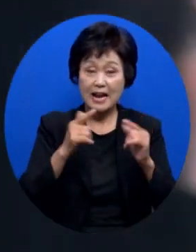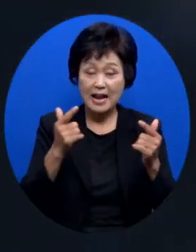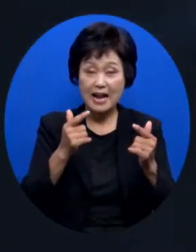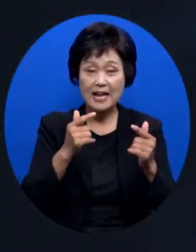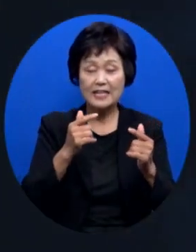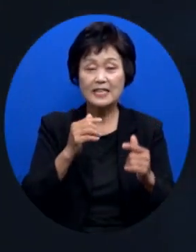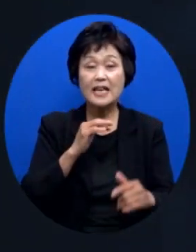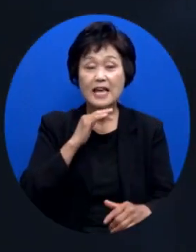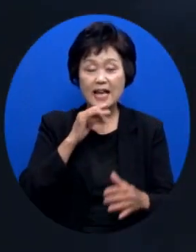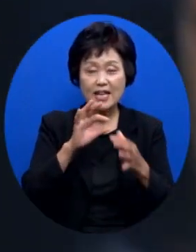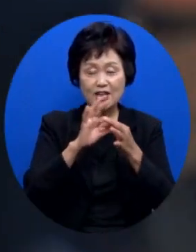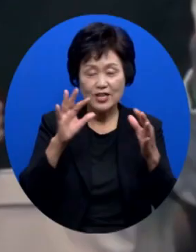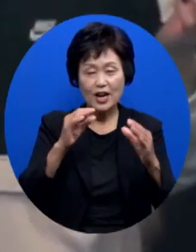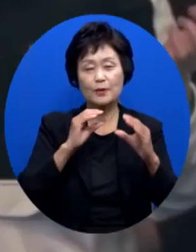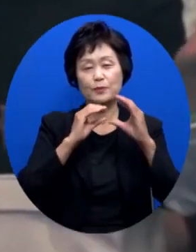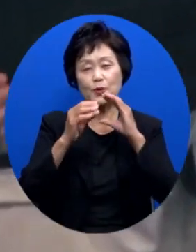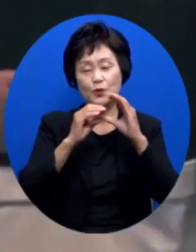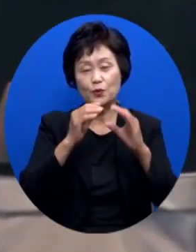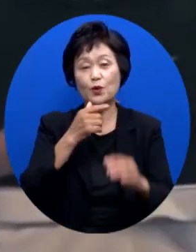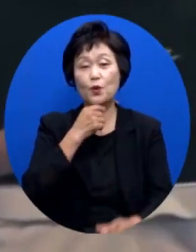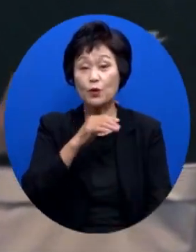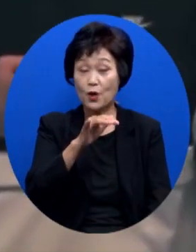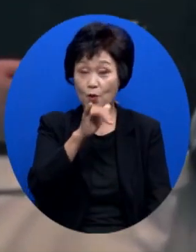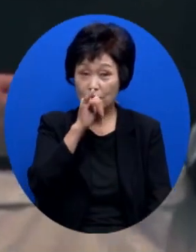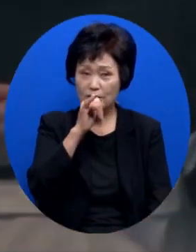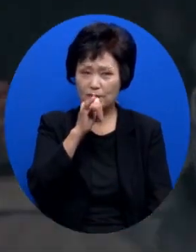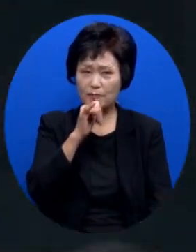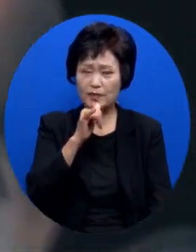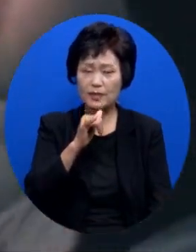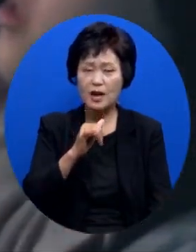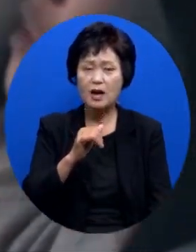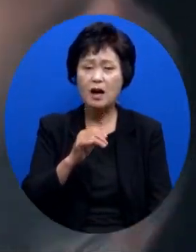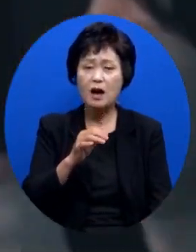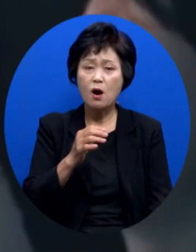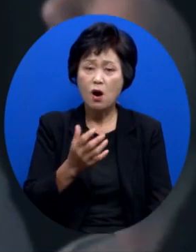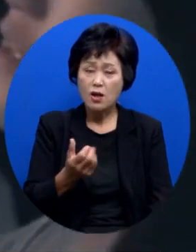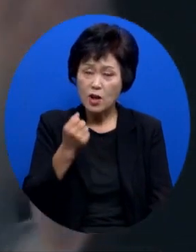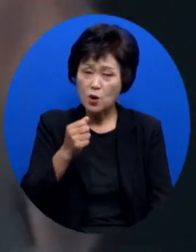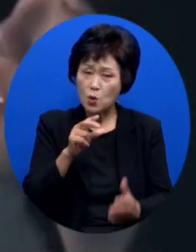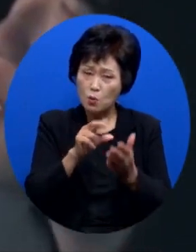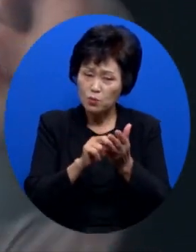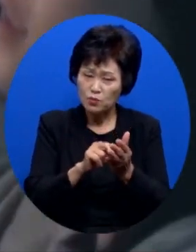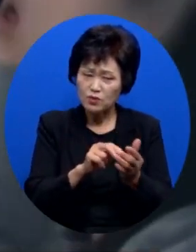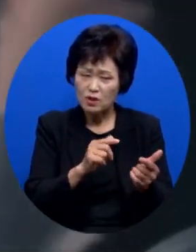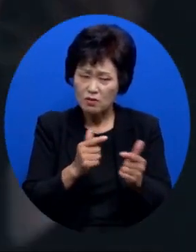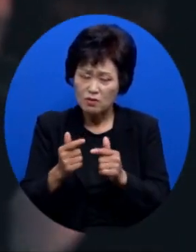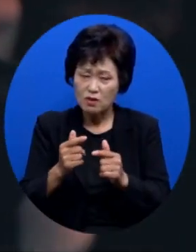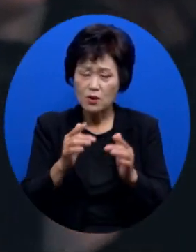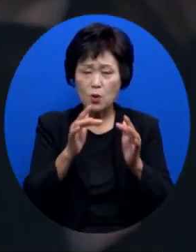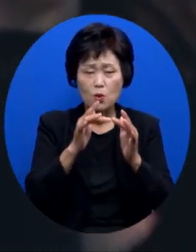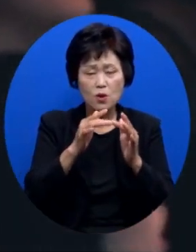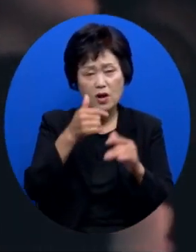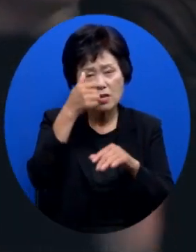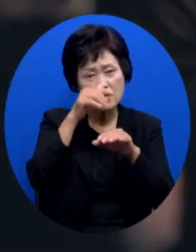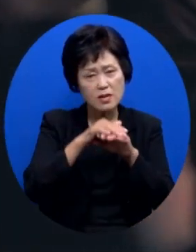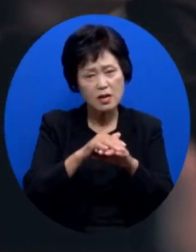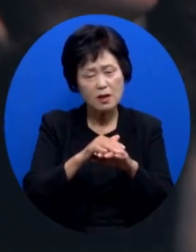소통을 꿈꿉니다. 장비 부족과 저작권 문제 등으로 온라인 예배를 드리지 못하는 크고 작은